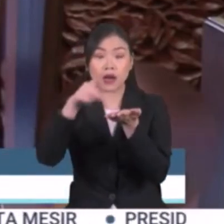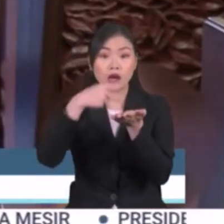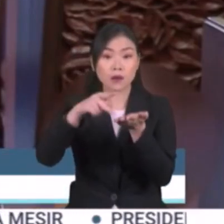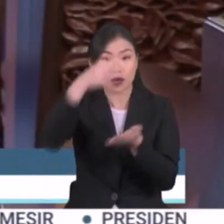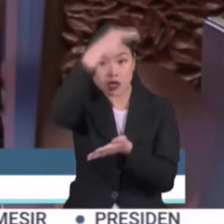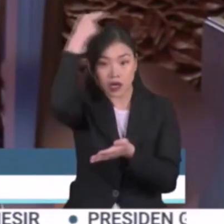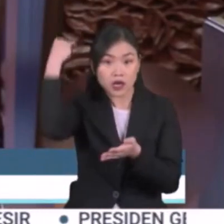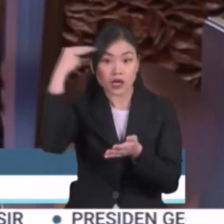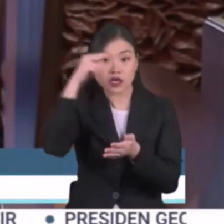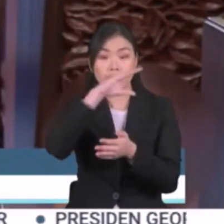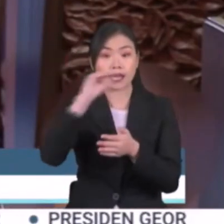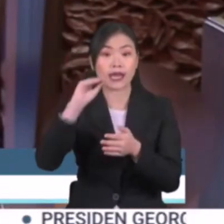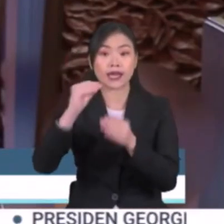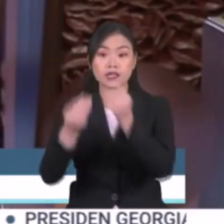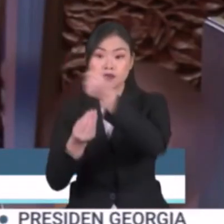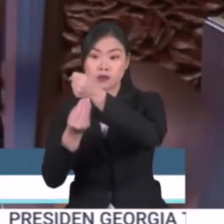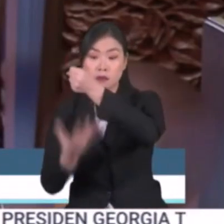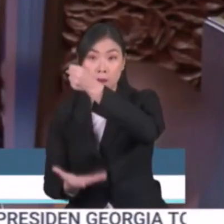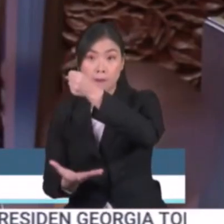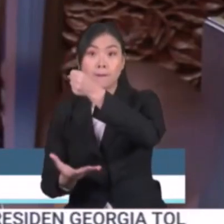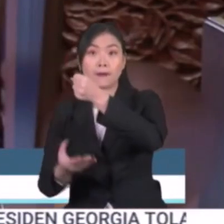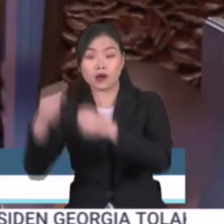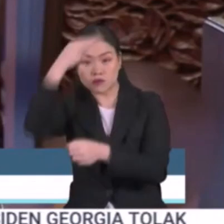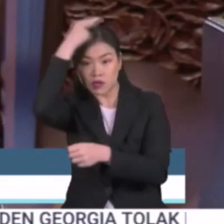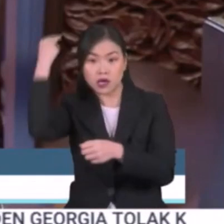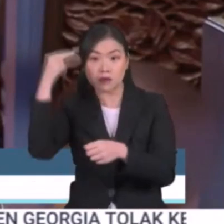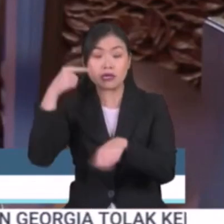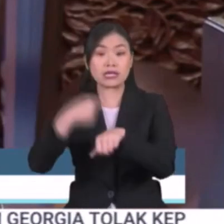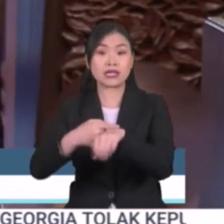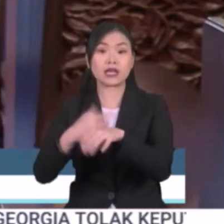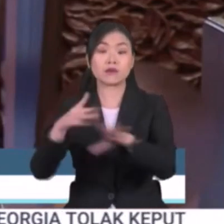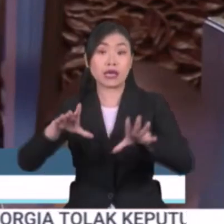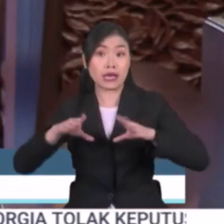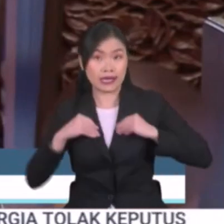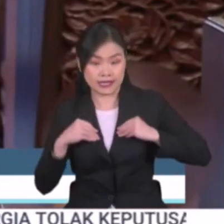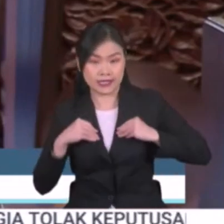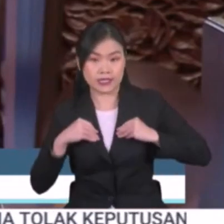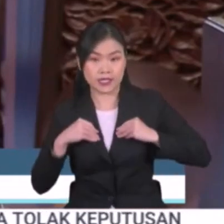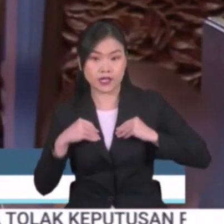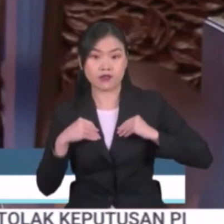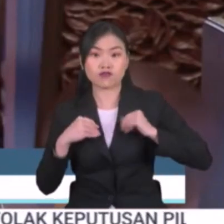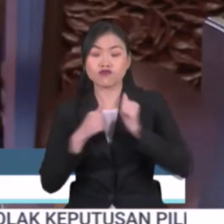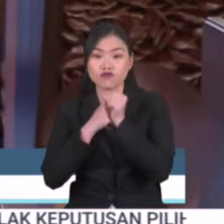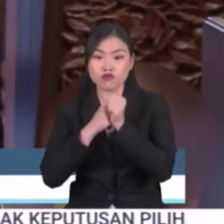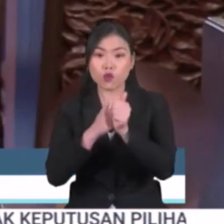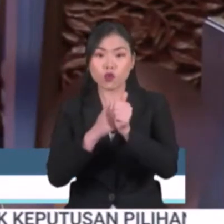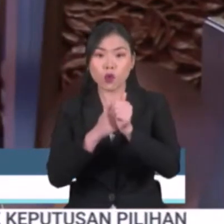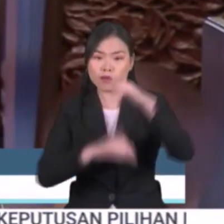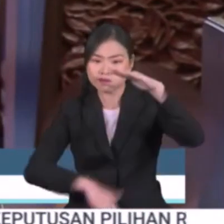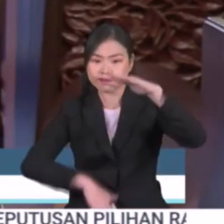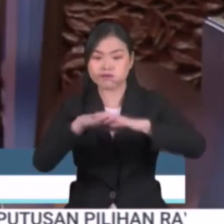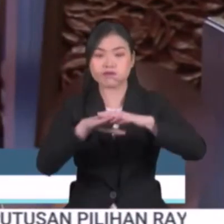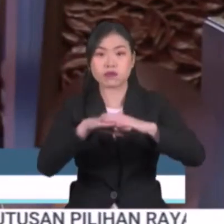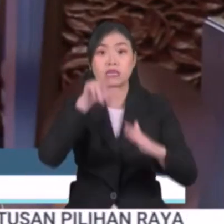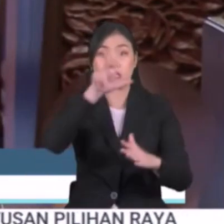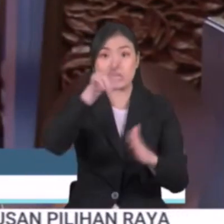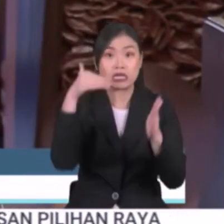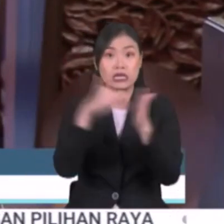akaun tabung Haji Ali pada masa menerima tawaran Haji tertakluk kepada am maksimum